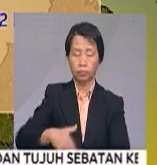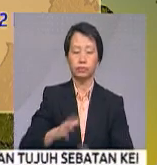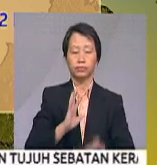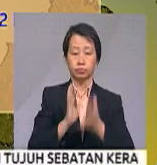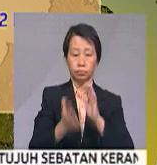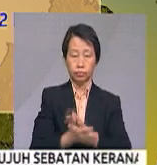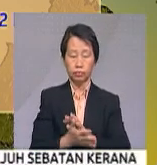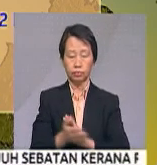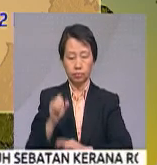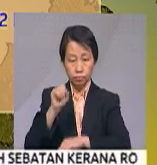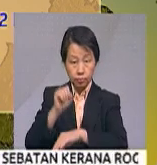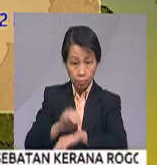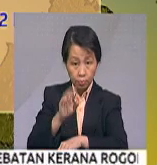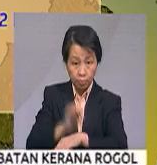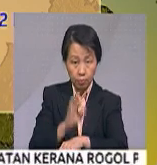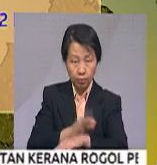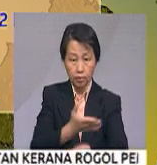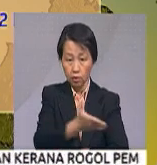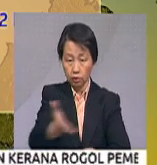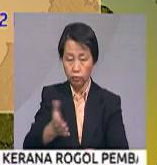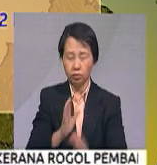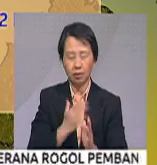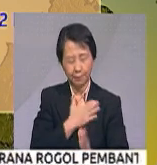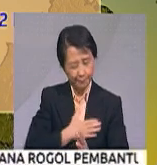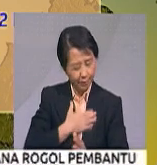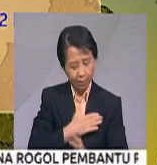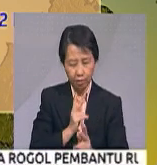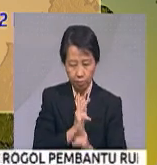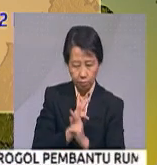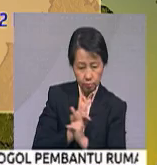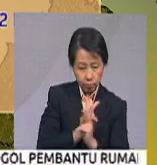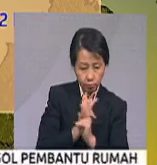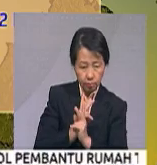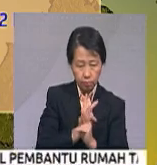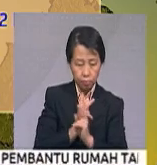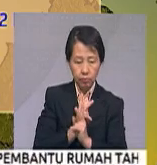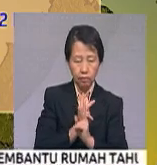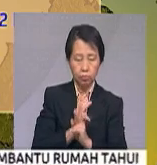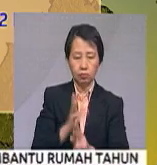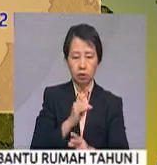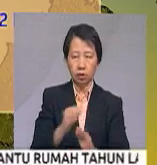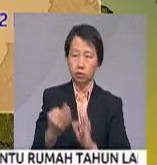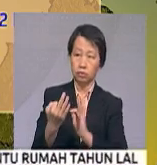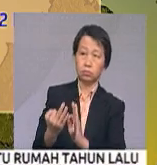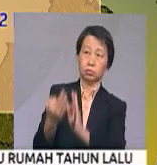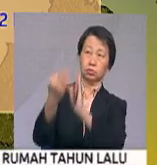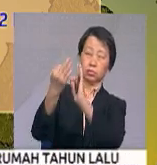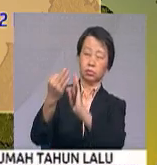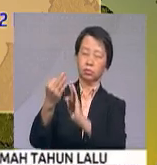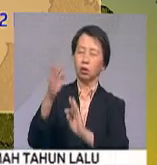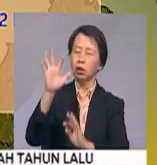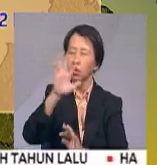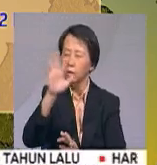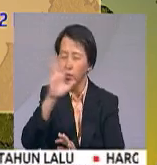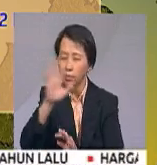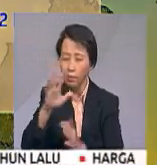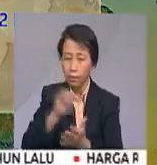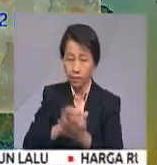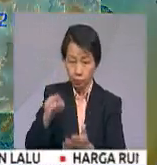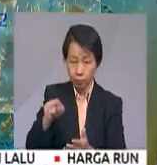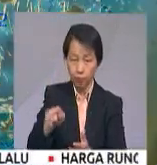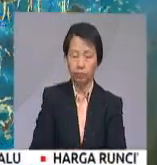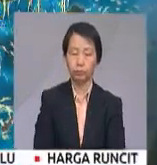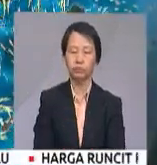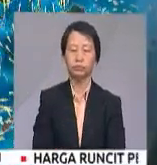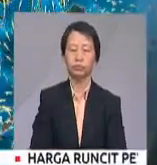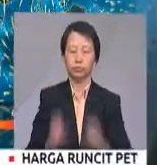demikian, dinasihatkan kepada semua agar berhati-hati dan mengambil langkah yang berjaga-jaga dalam menghadapi situasi tersebut.